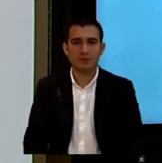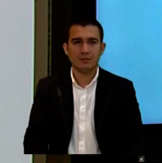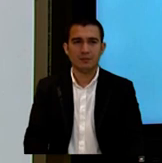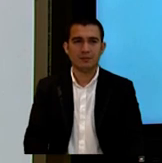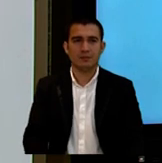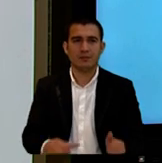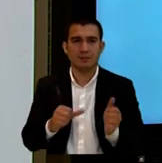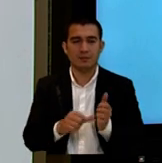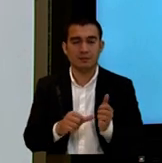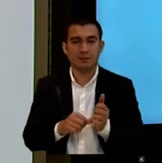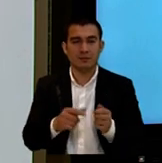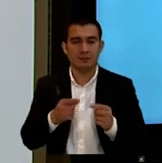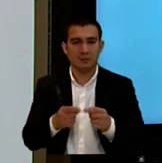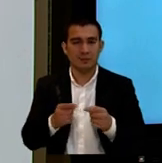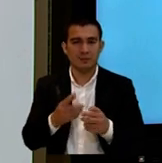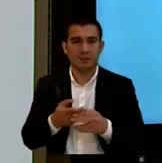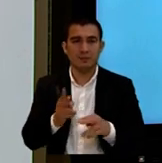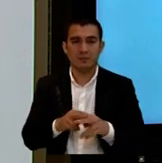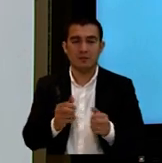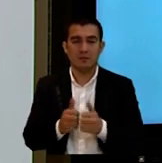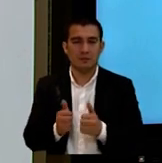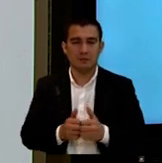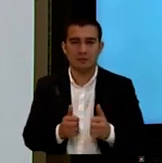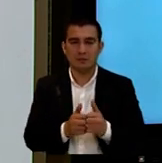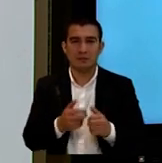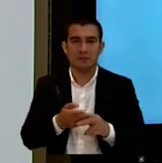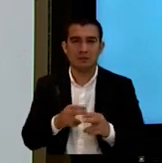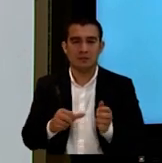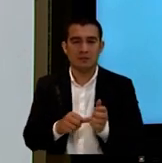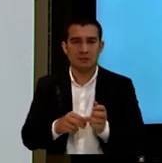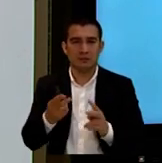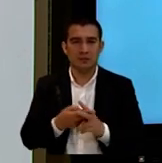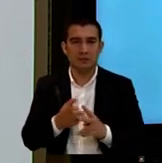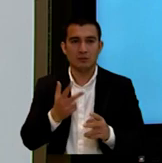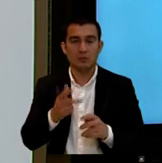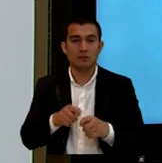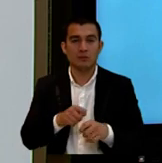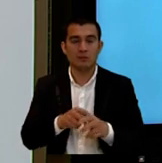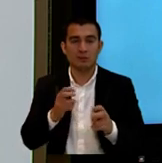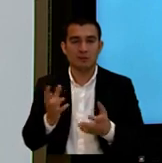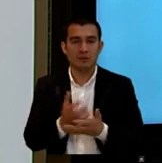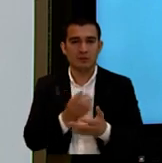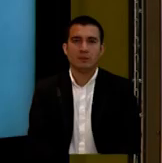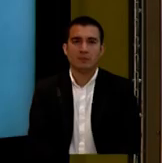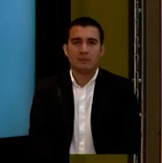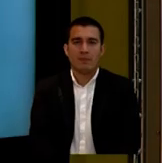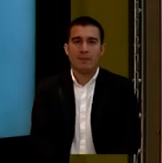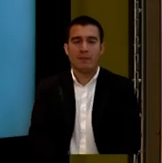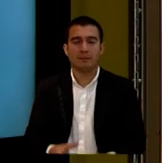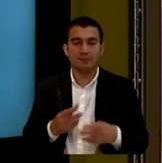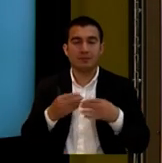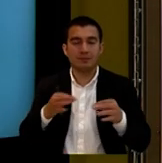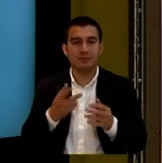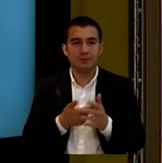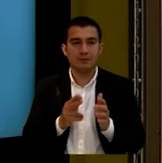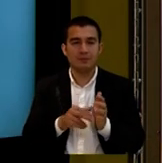Muntazam 6 burchakni tomonini topish uchun perimetrini 6 ga bo'lib, 3 metrligini topib olamiz. Endi muntazam 6